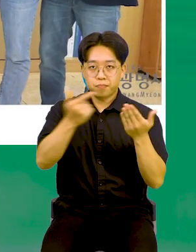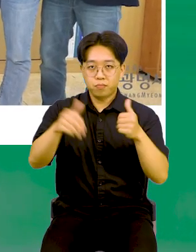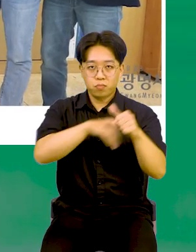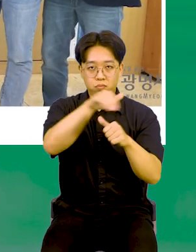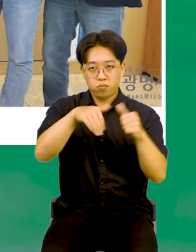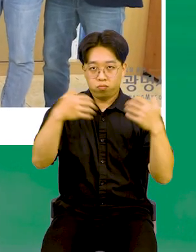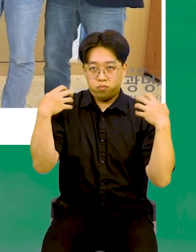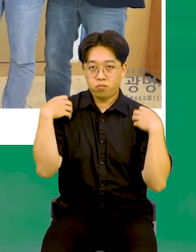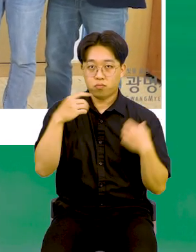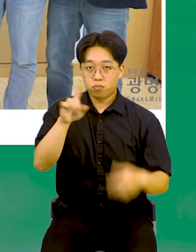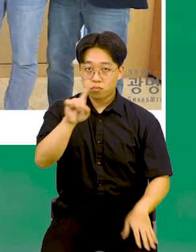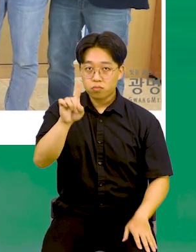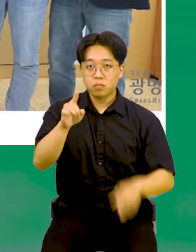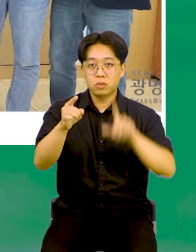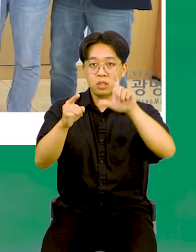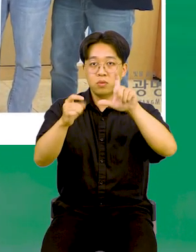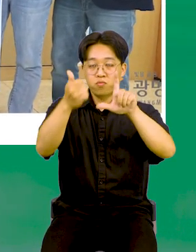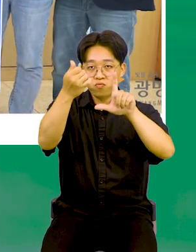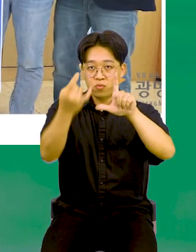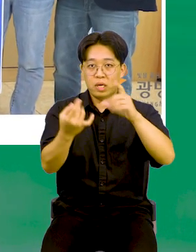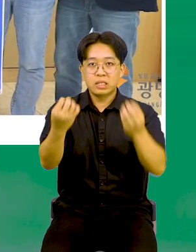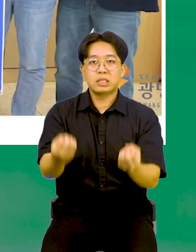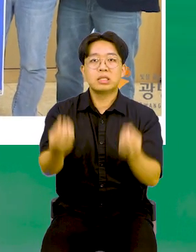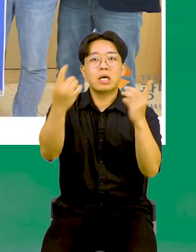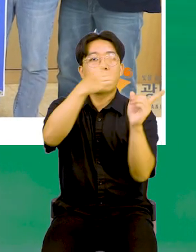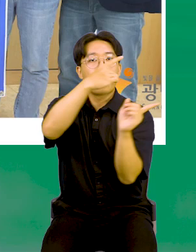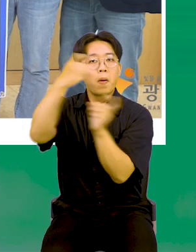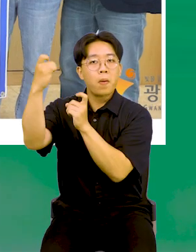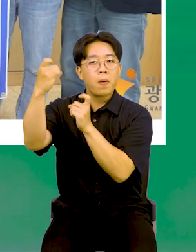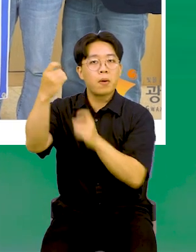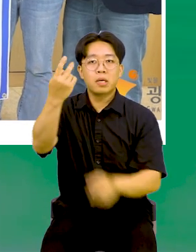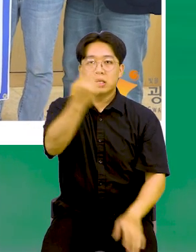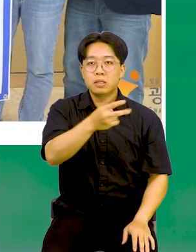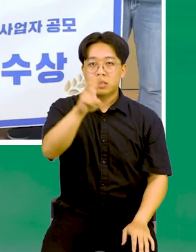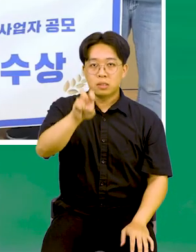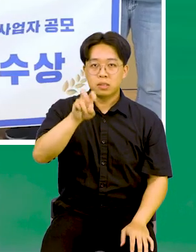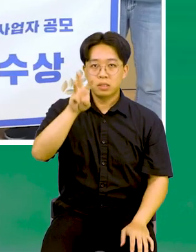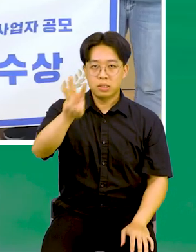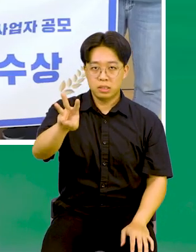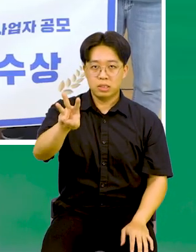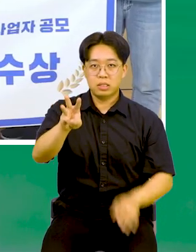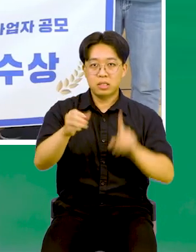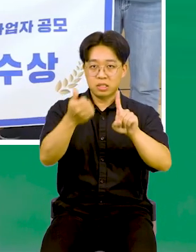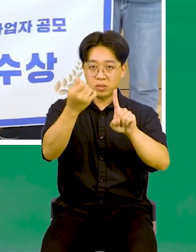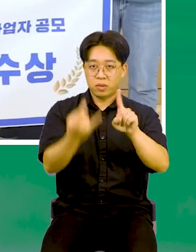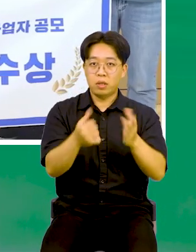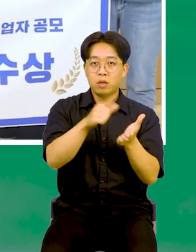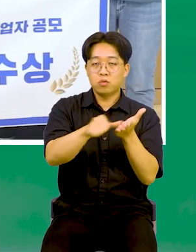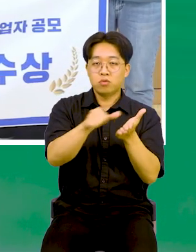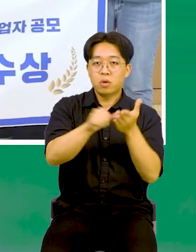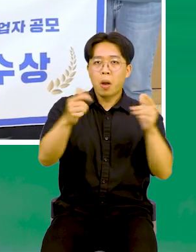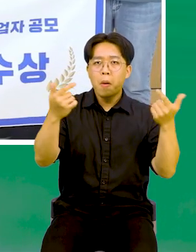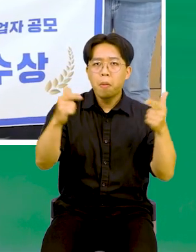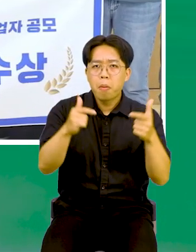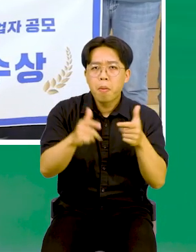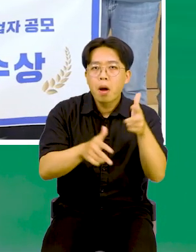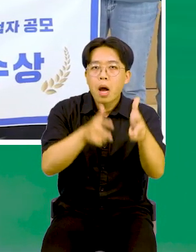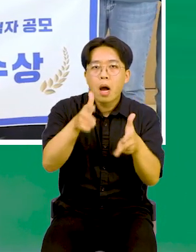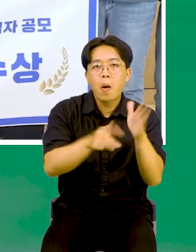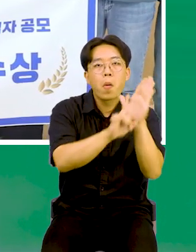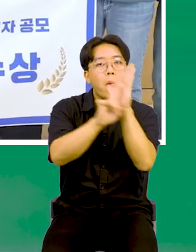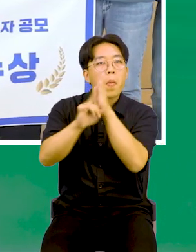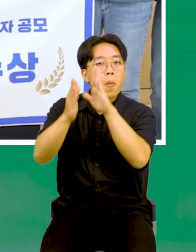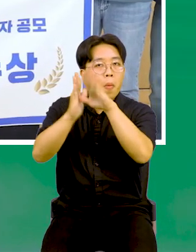6일 환경부가 제15회 자원순환의 날을 맞아 주최한 2023 포장재 및 일회용품 감량 우수사업자